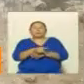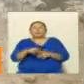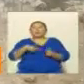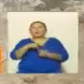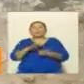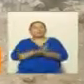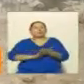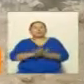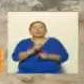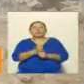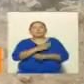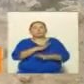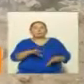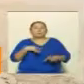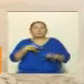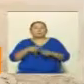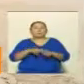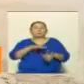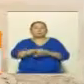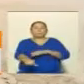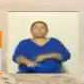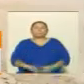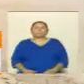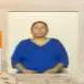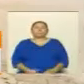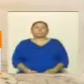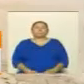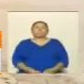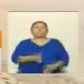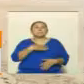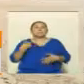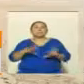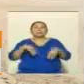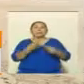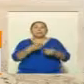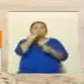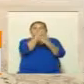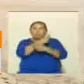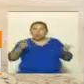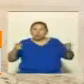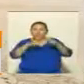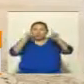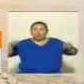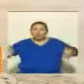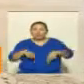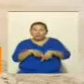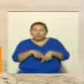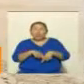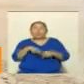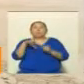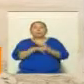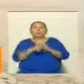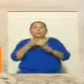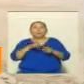мұның ешбірін елемепті. Алайда кәсіпкер тарапынан бізбен берілген қолдамаған құқықтық актілерді елеген жоқ. Сол